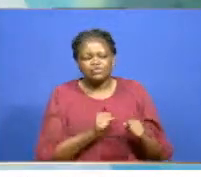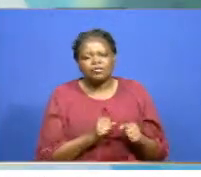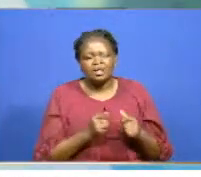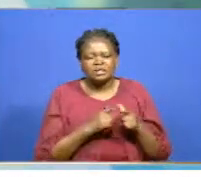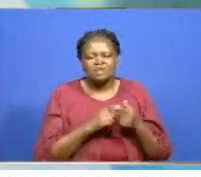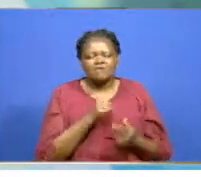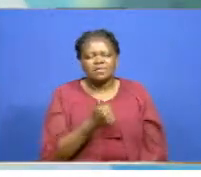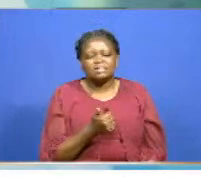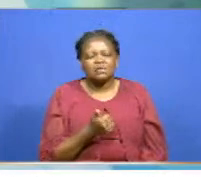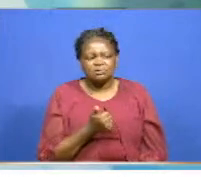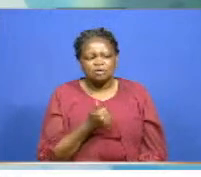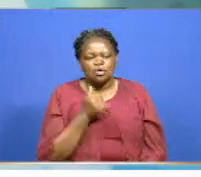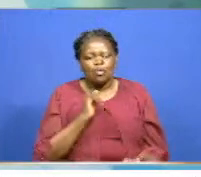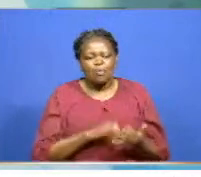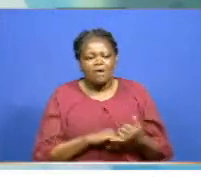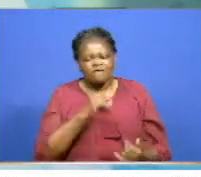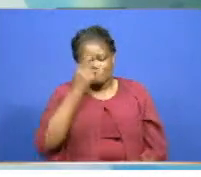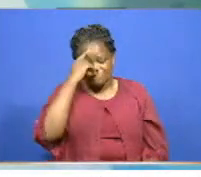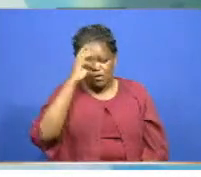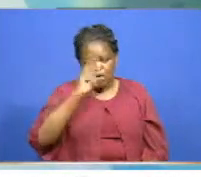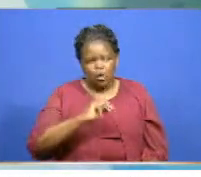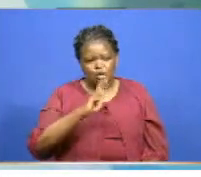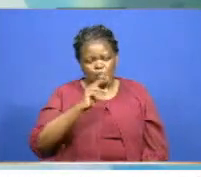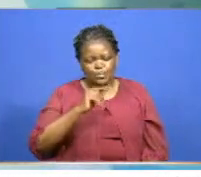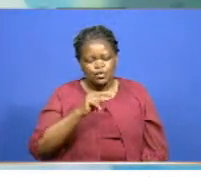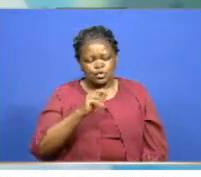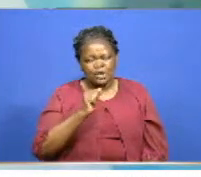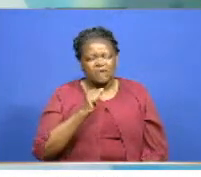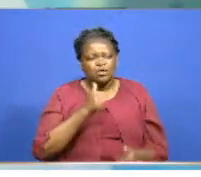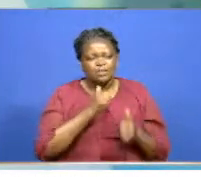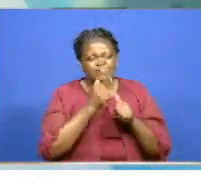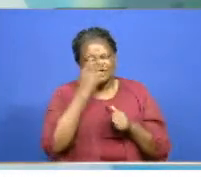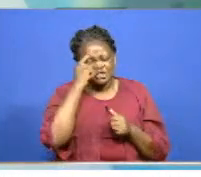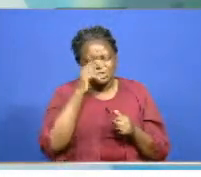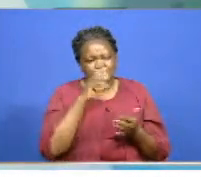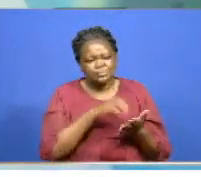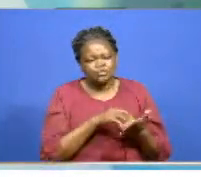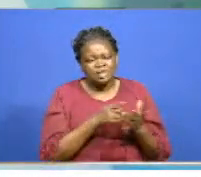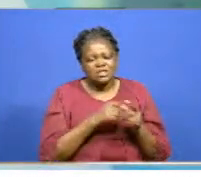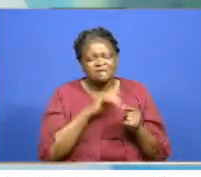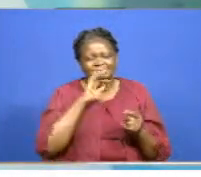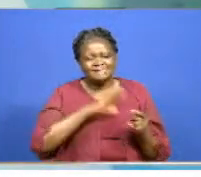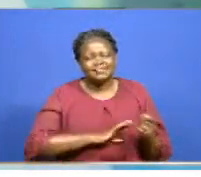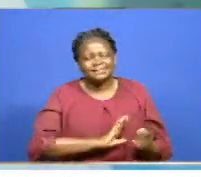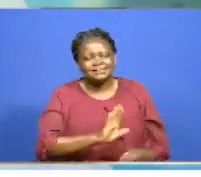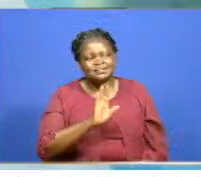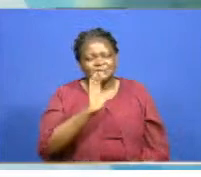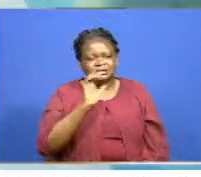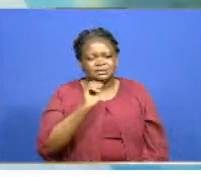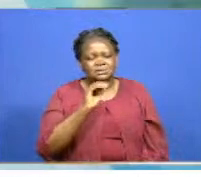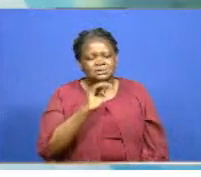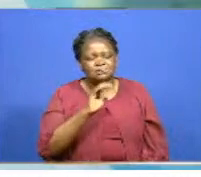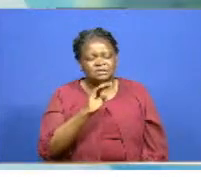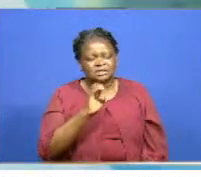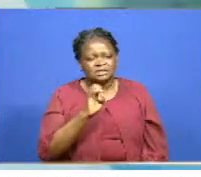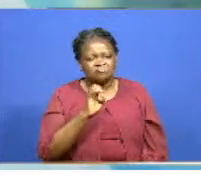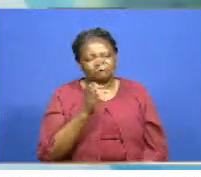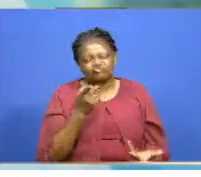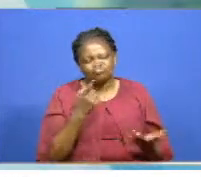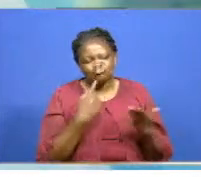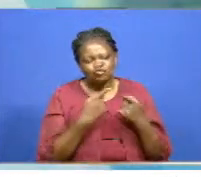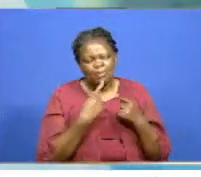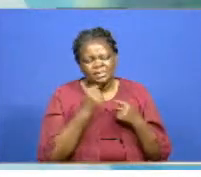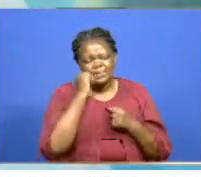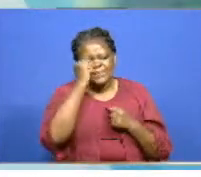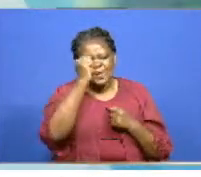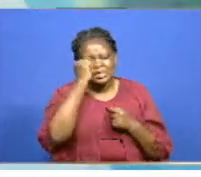mjane wa marehemu Murunga ambaye anawania kiti kile, na vilevile mwanawe anayejulikana kama Ambwere. Hebu tuzungumze kuhusiana na hizi siasa